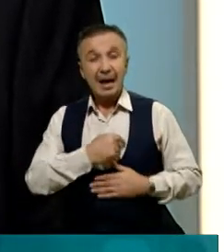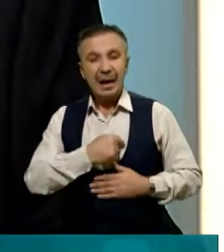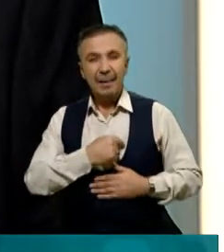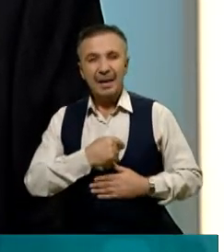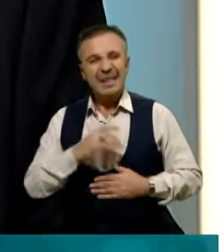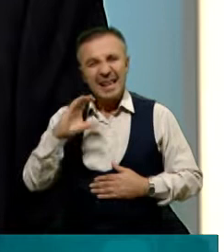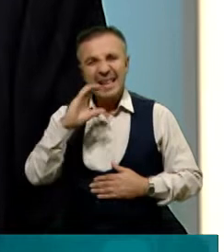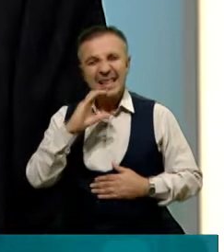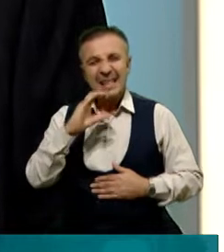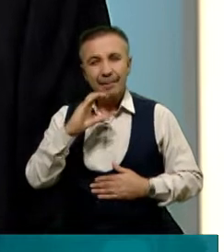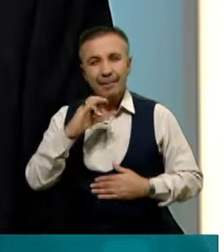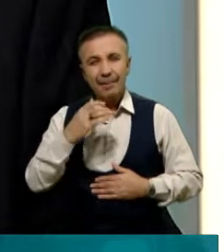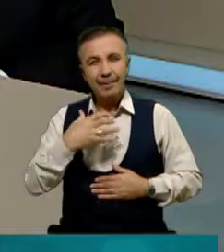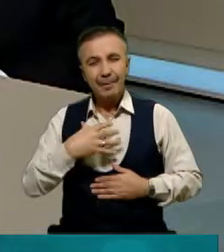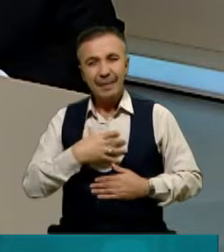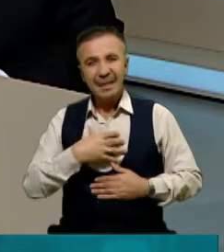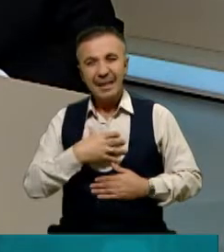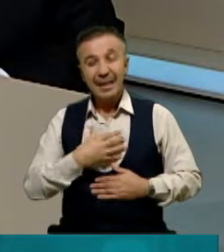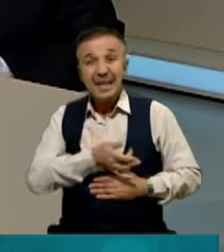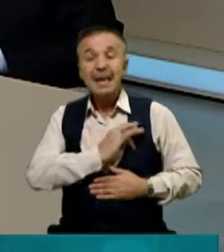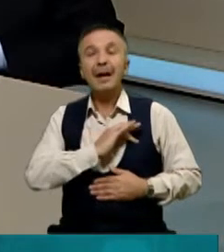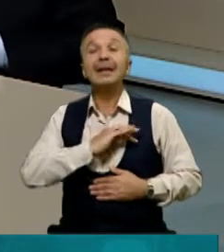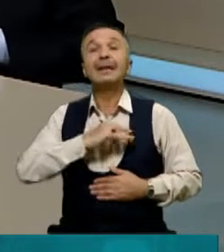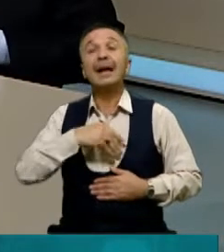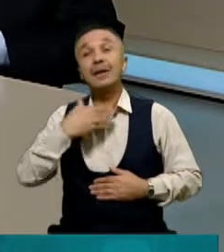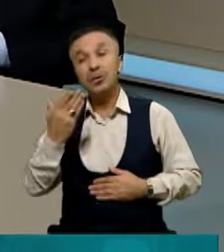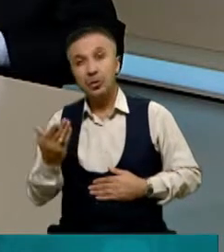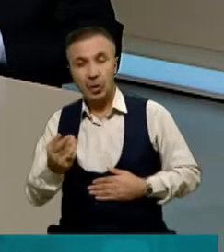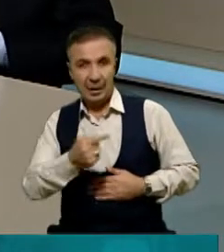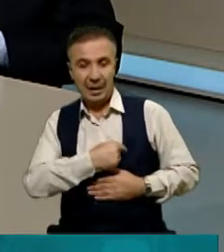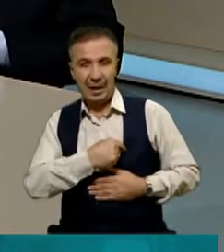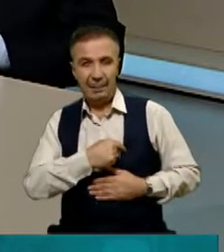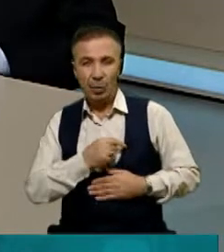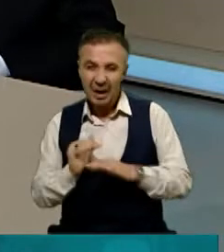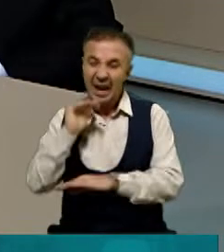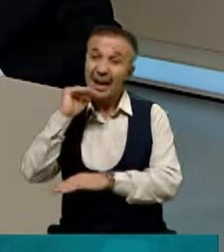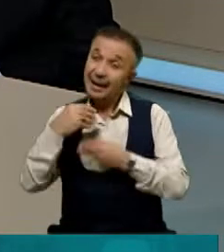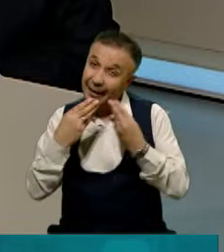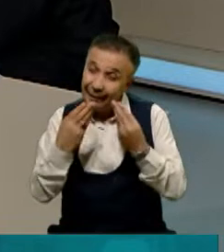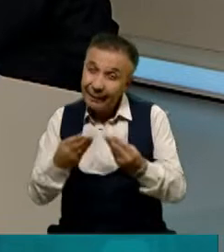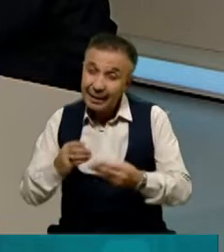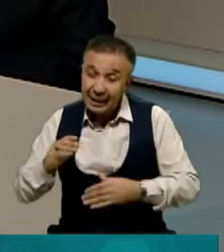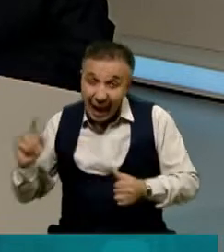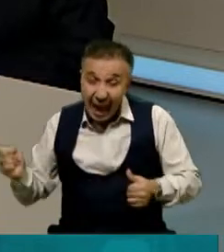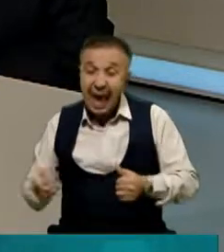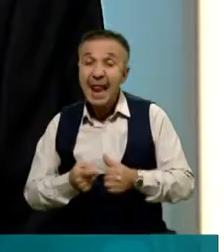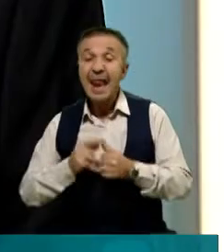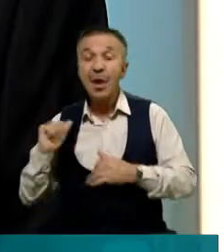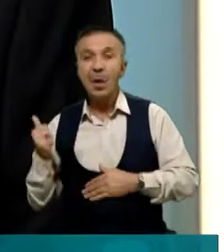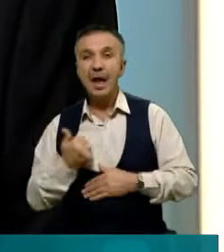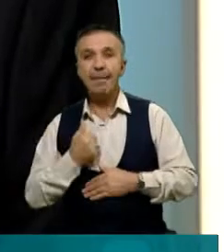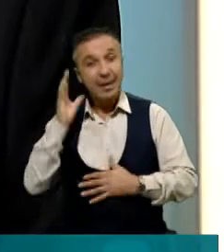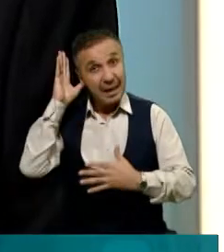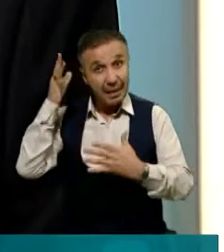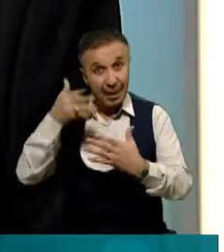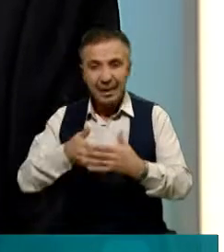bakıma imandan sonra kalbidir onu diri tutacak Hayat verecek en önemli ibadet namazdır